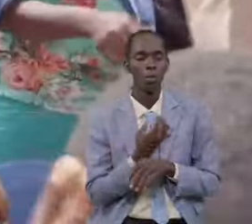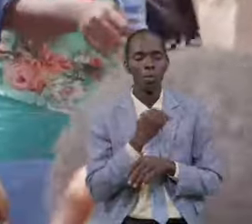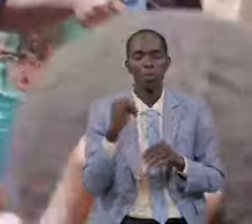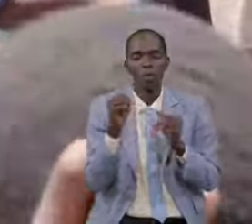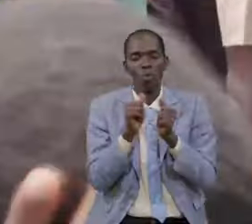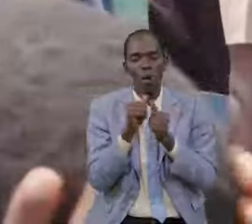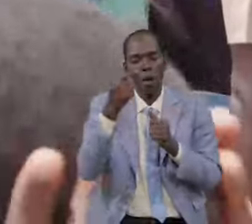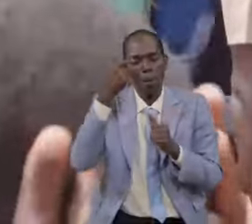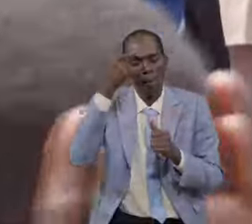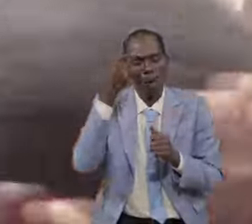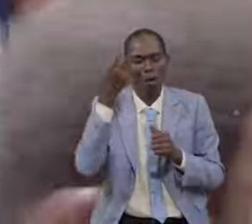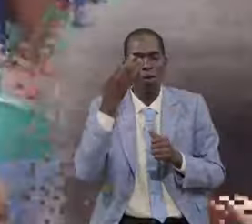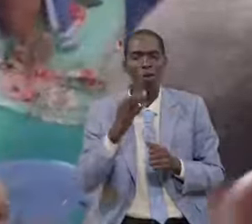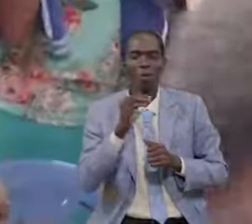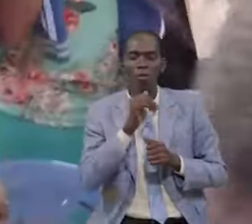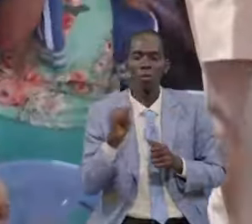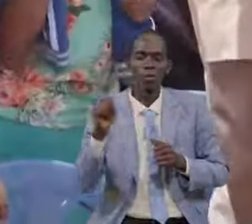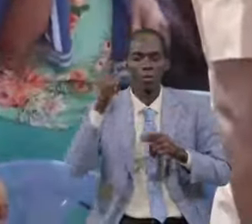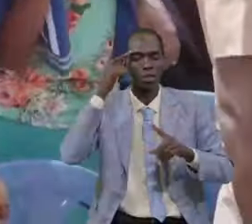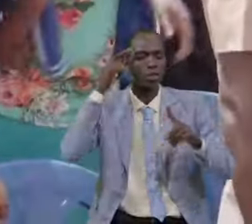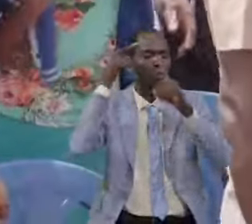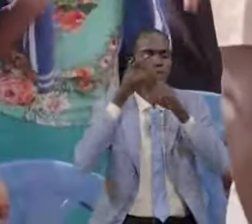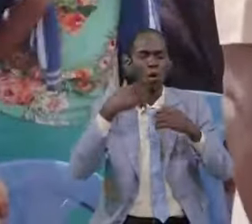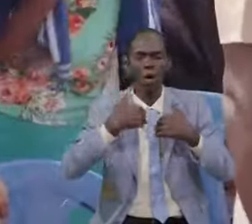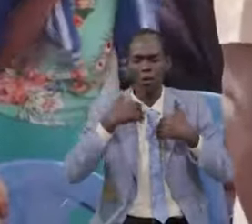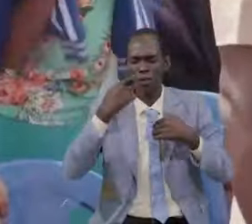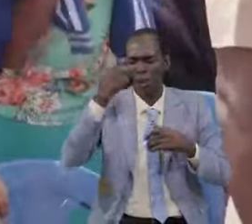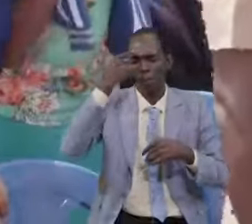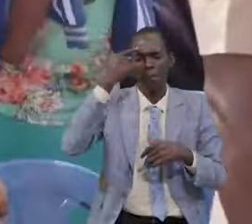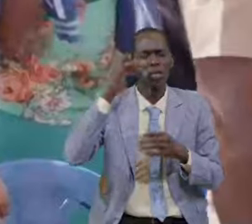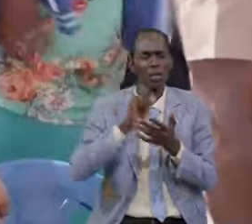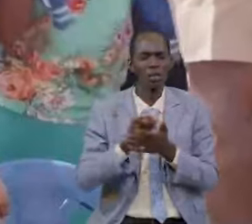Il faut gagner avec la pensée.